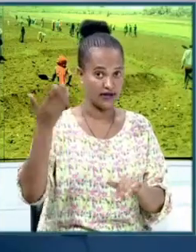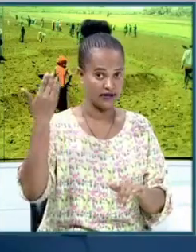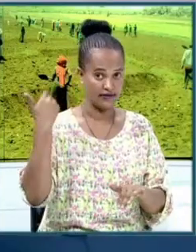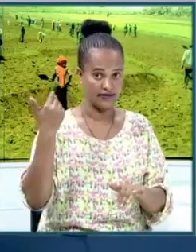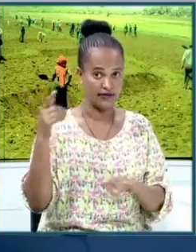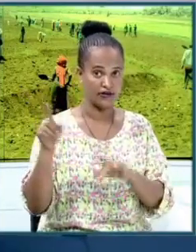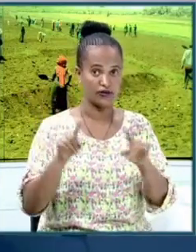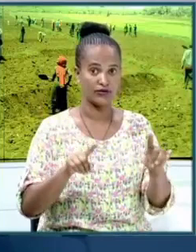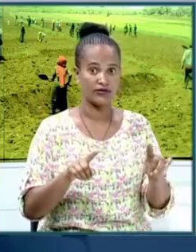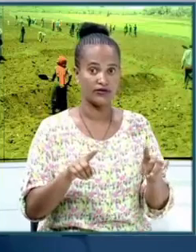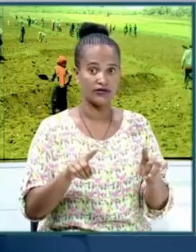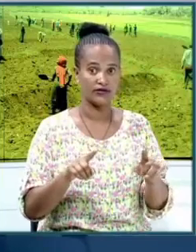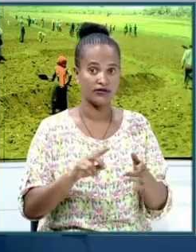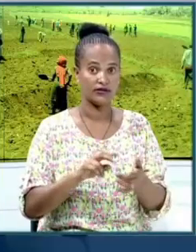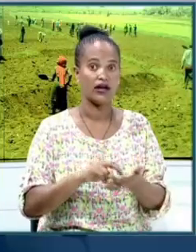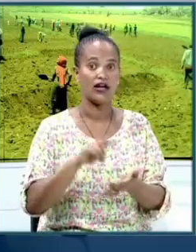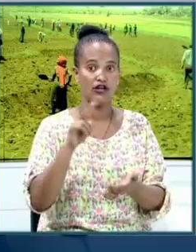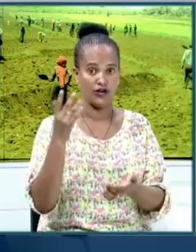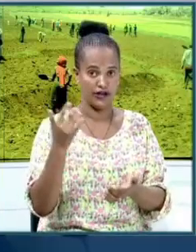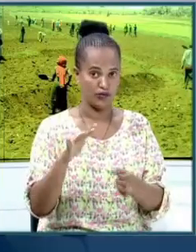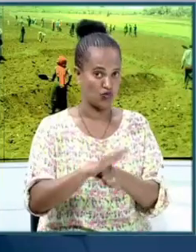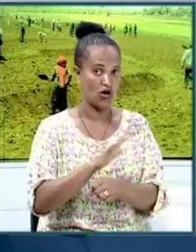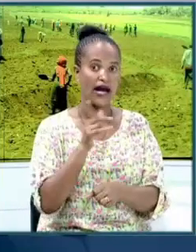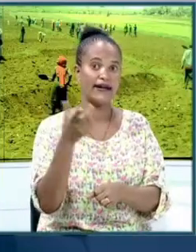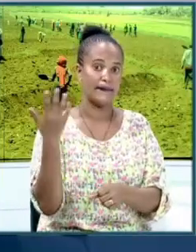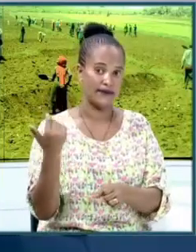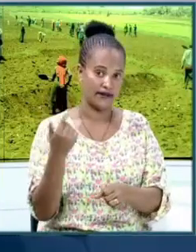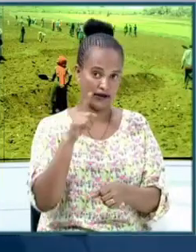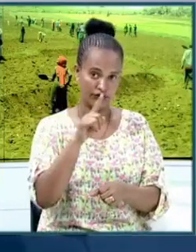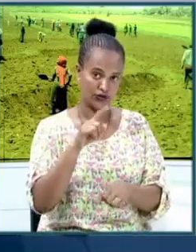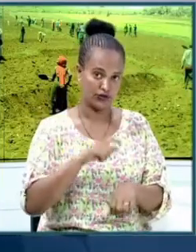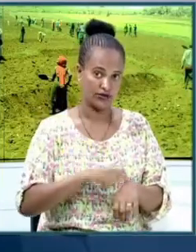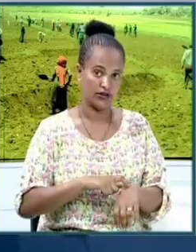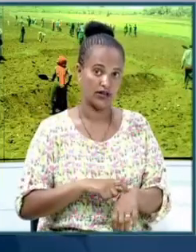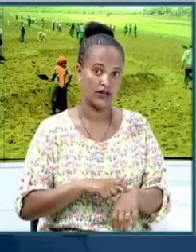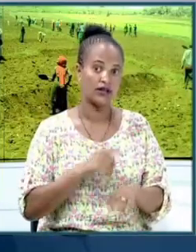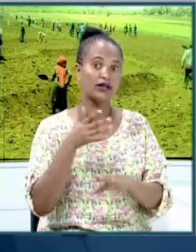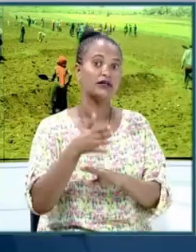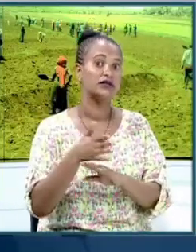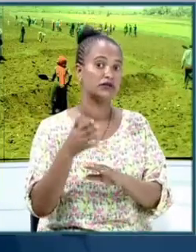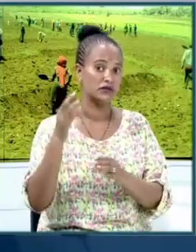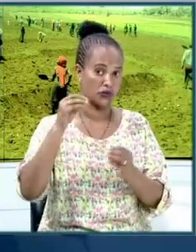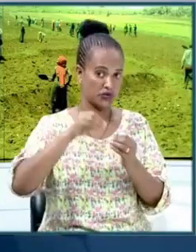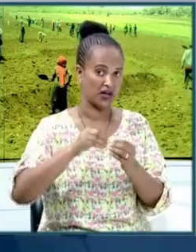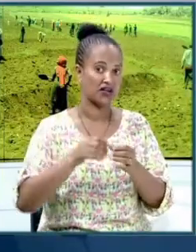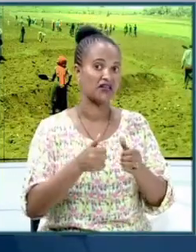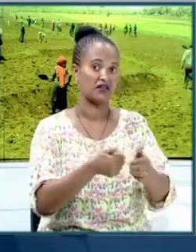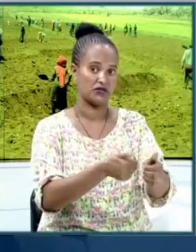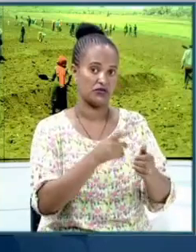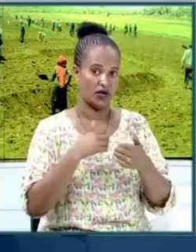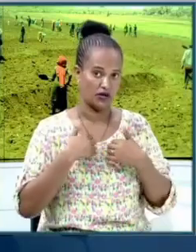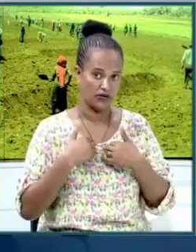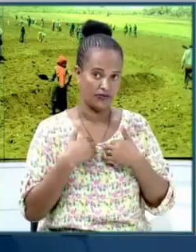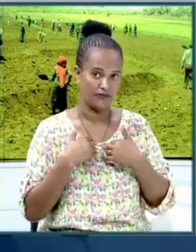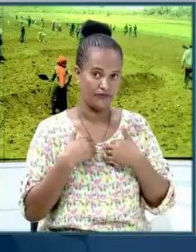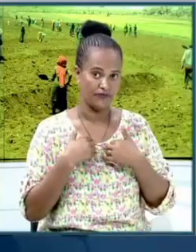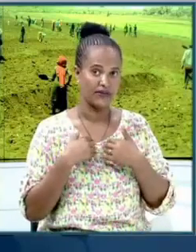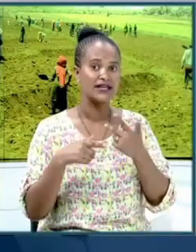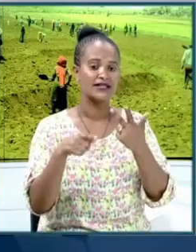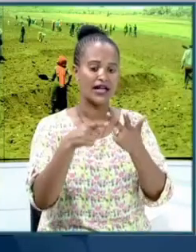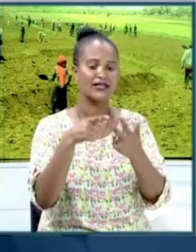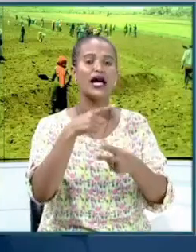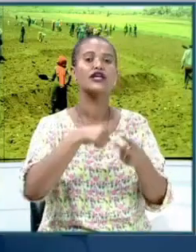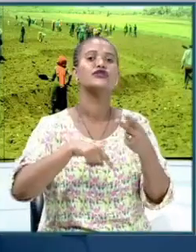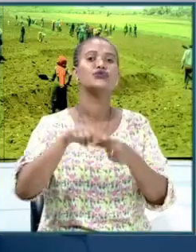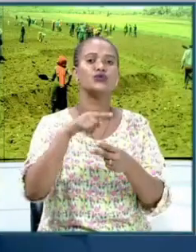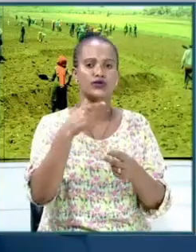ونن اللي نيرجن مل إنه رنت أفت شعو دحرج وصه سلا زلوا سال سايزور زبهال